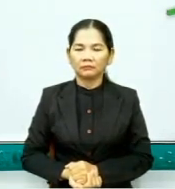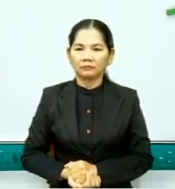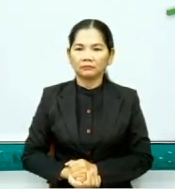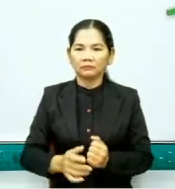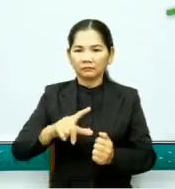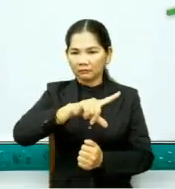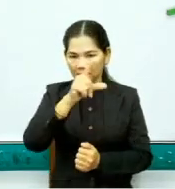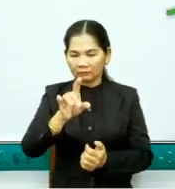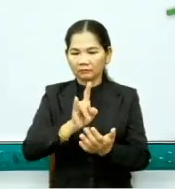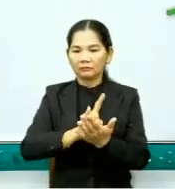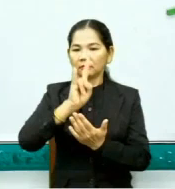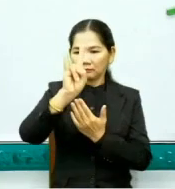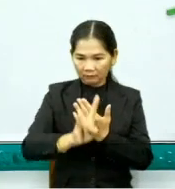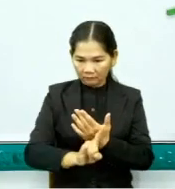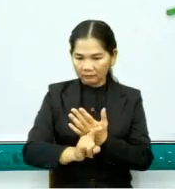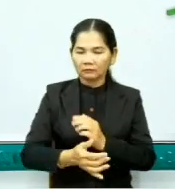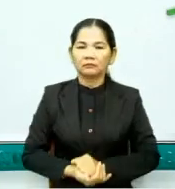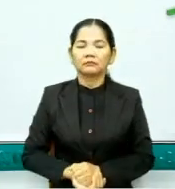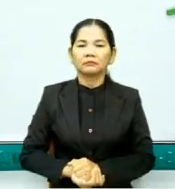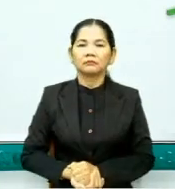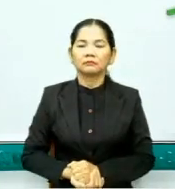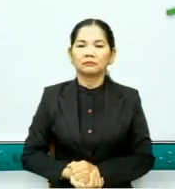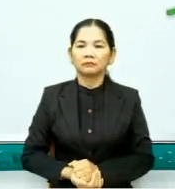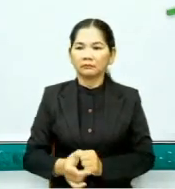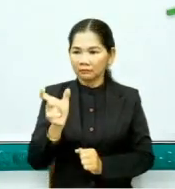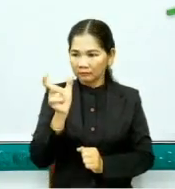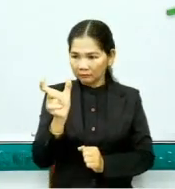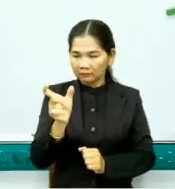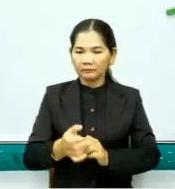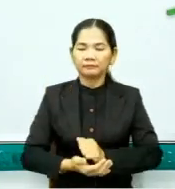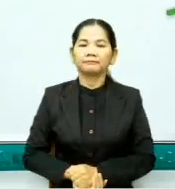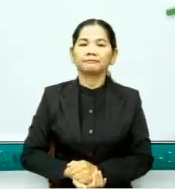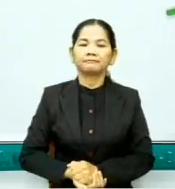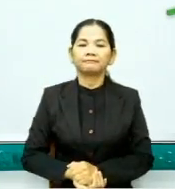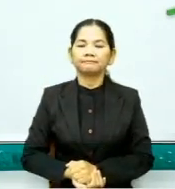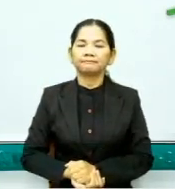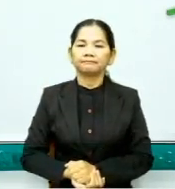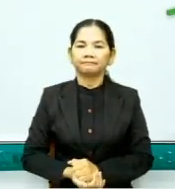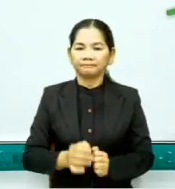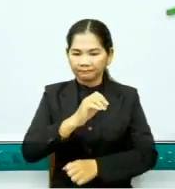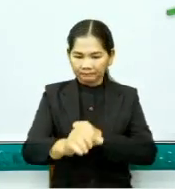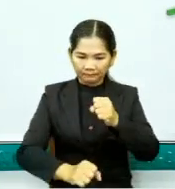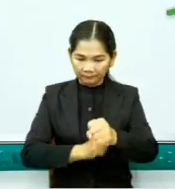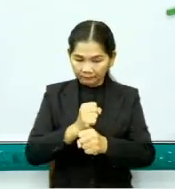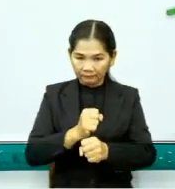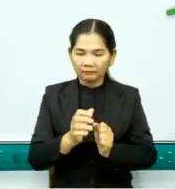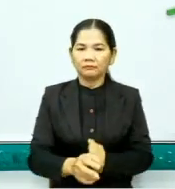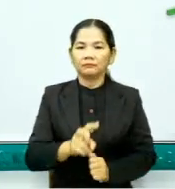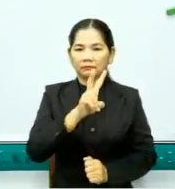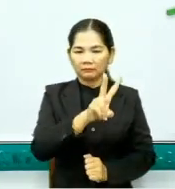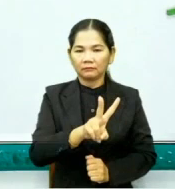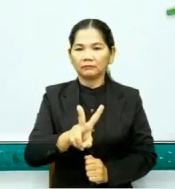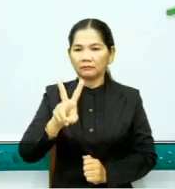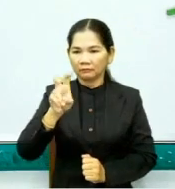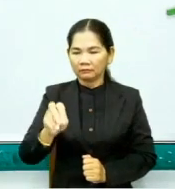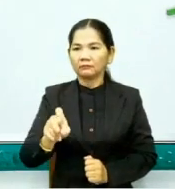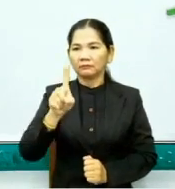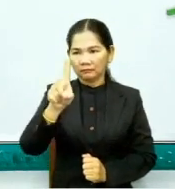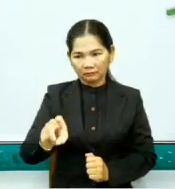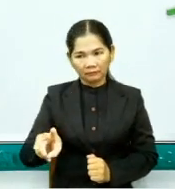ค่เมกระจ้าก็ดอกเคลียร์บันเตียนชั่นปีปอน